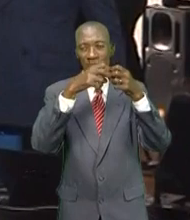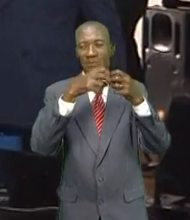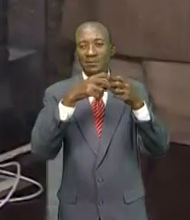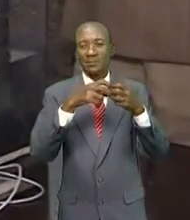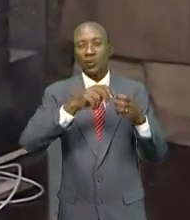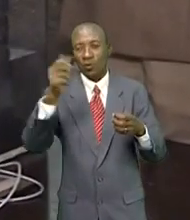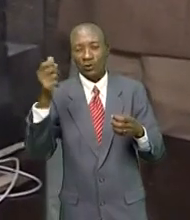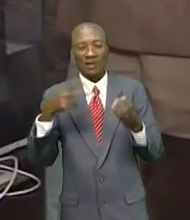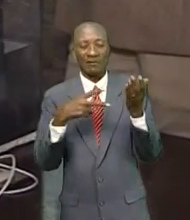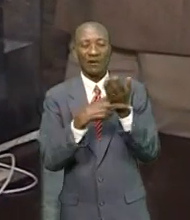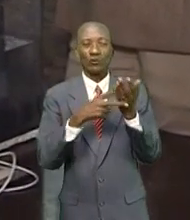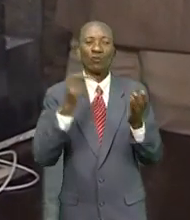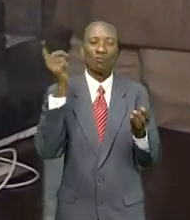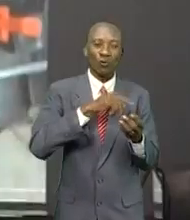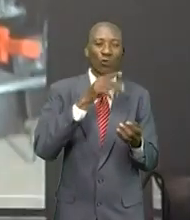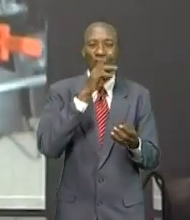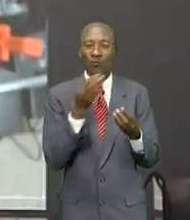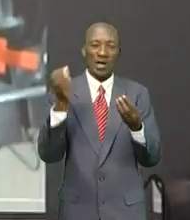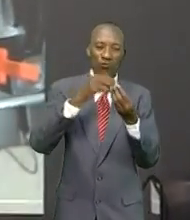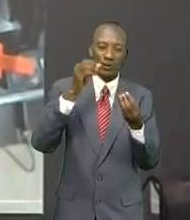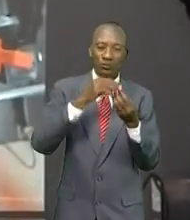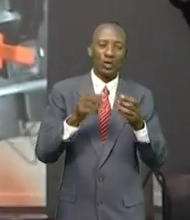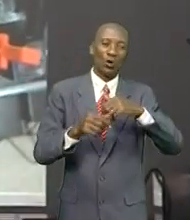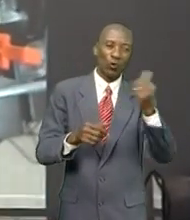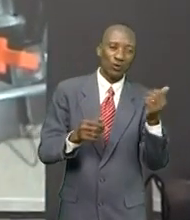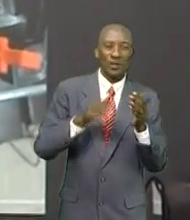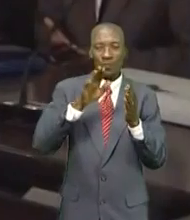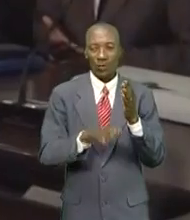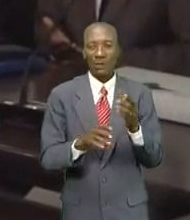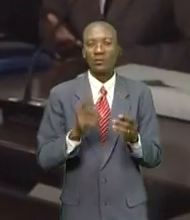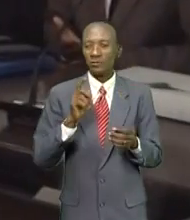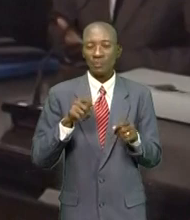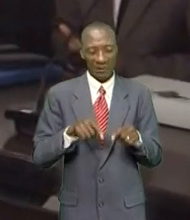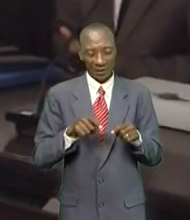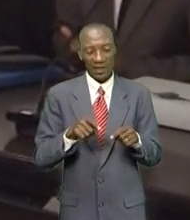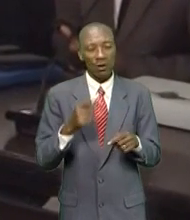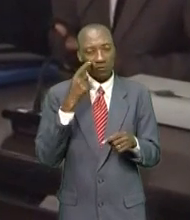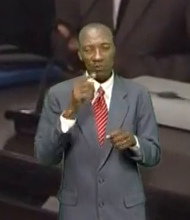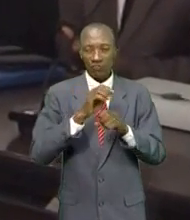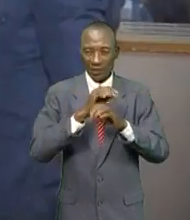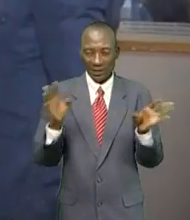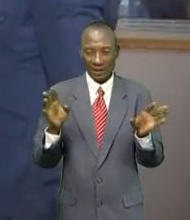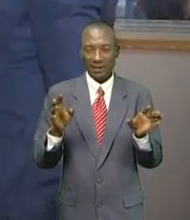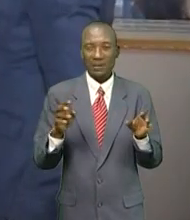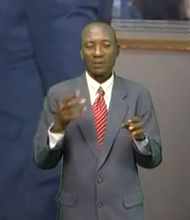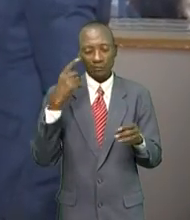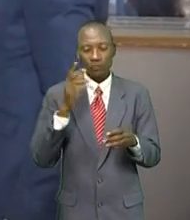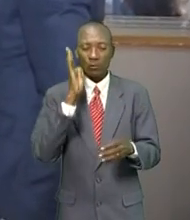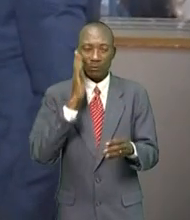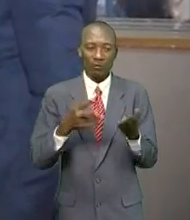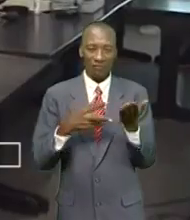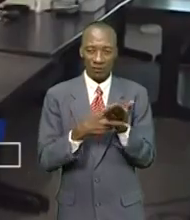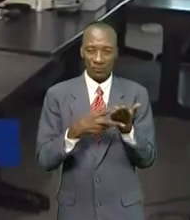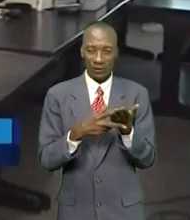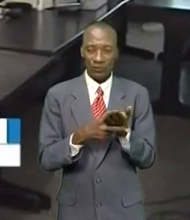la Régie des eaux SA 19 compteurs intelligents bidirectionnels qui seront en prépaiement, s'y ajoutent des compteurs